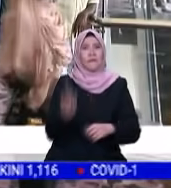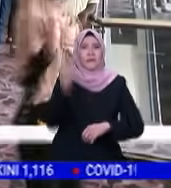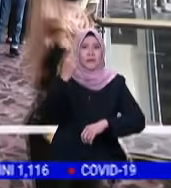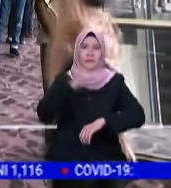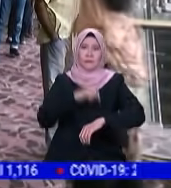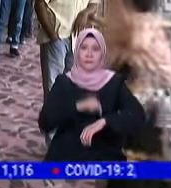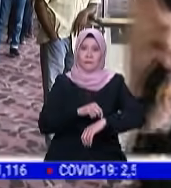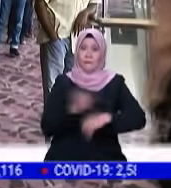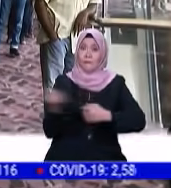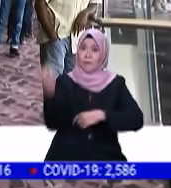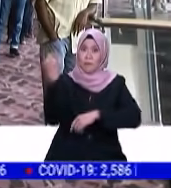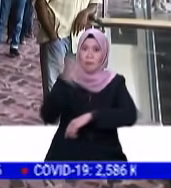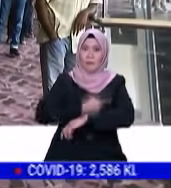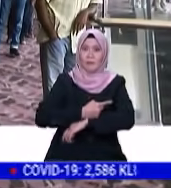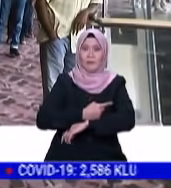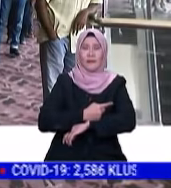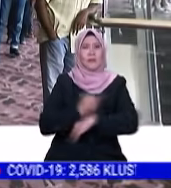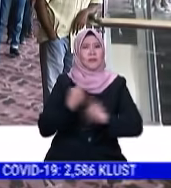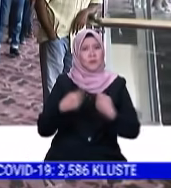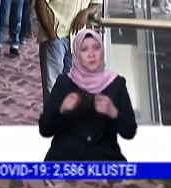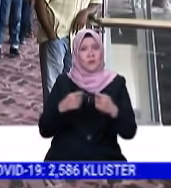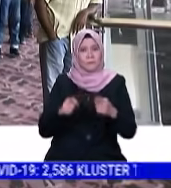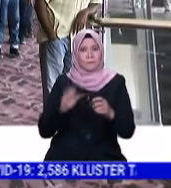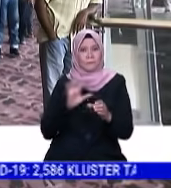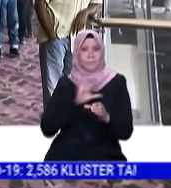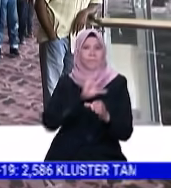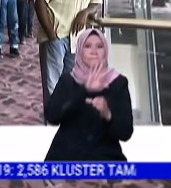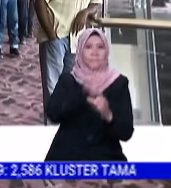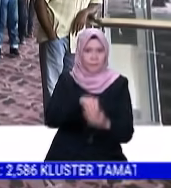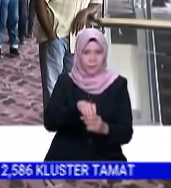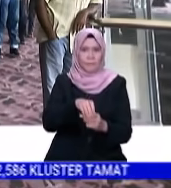pun cuba untuk anticipate sebanyak mana